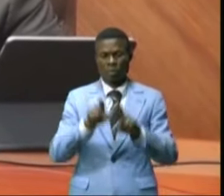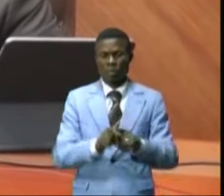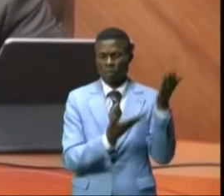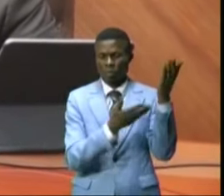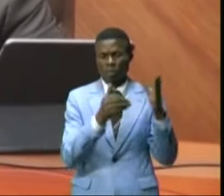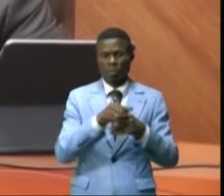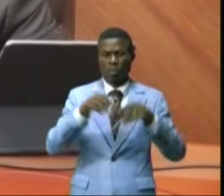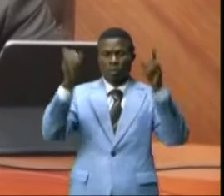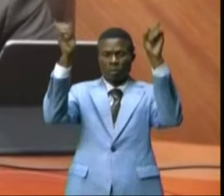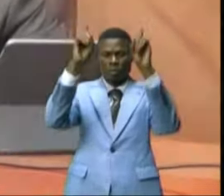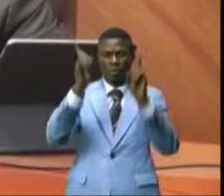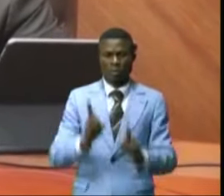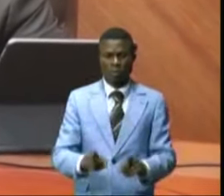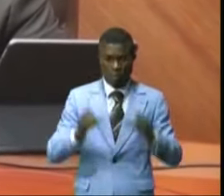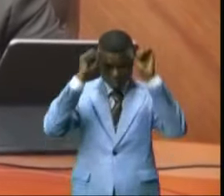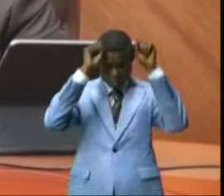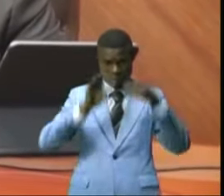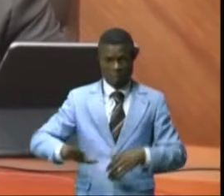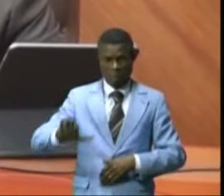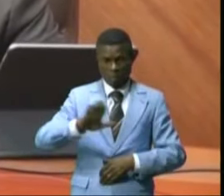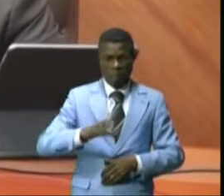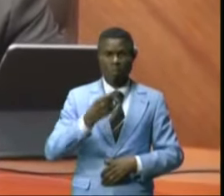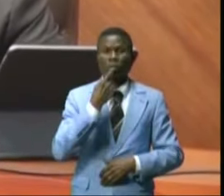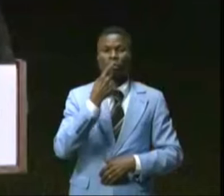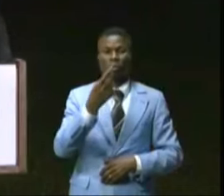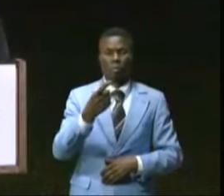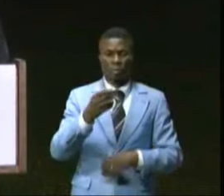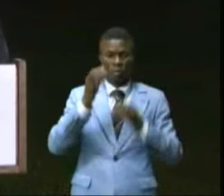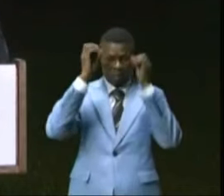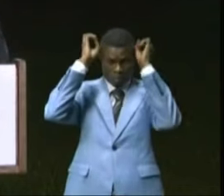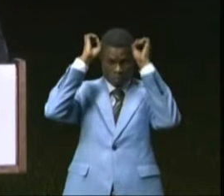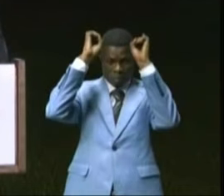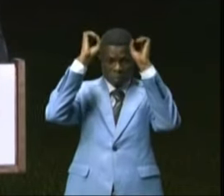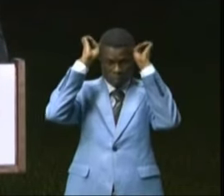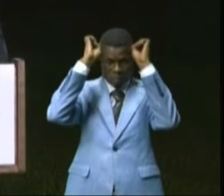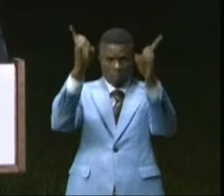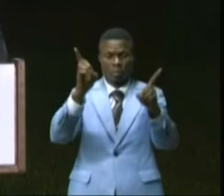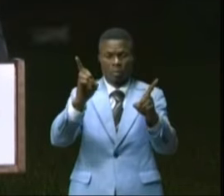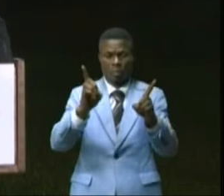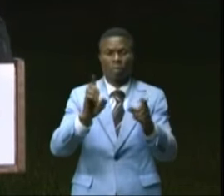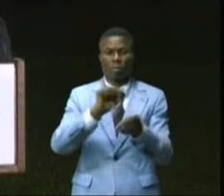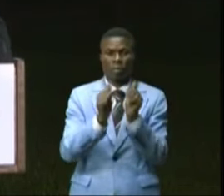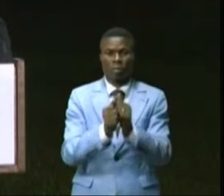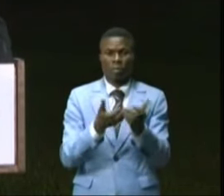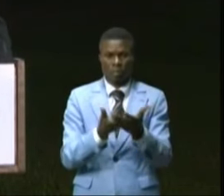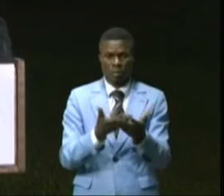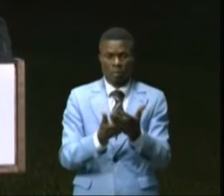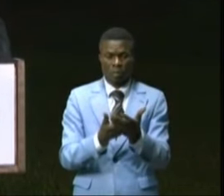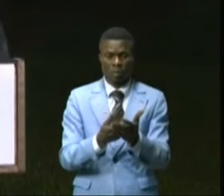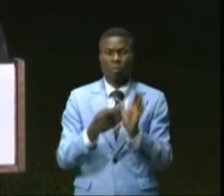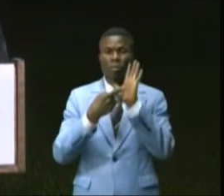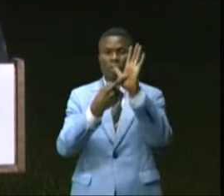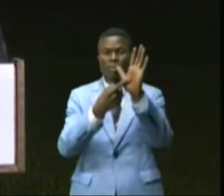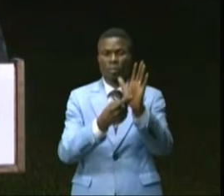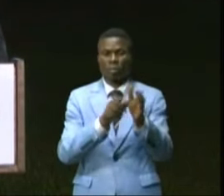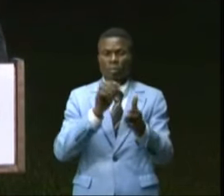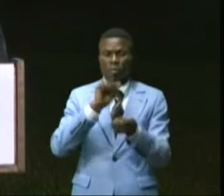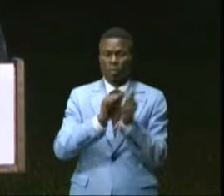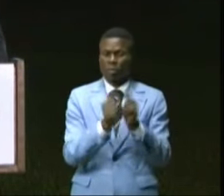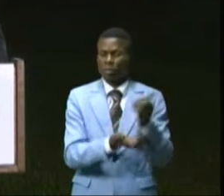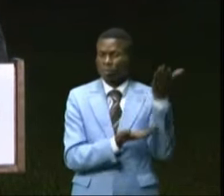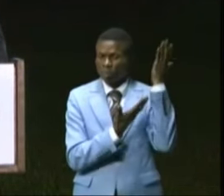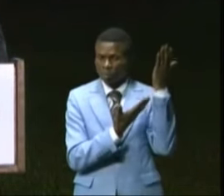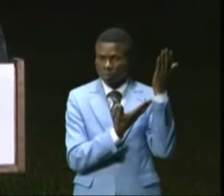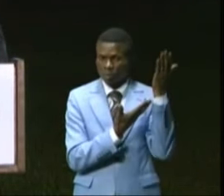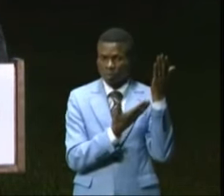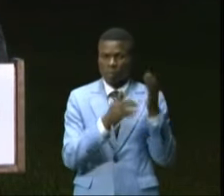Afrique. Le président de la République a indiqué que l'éducation, puisqu'il en était question, représente une priorité pour